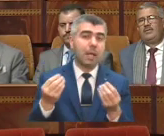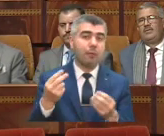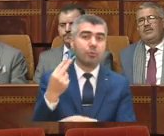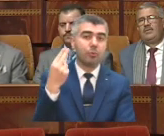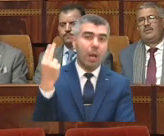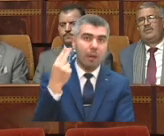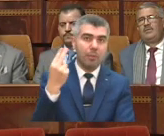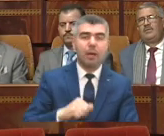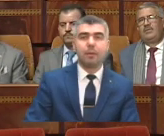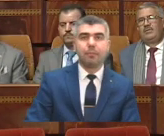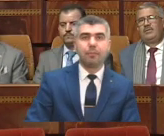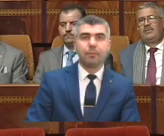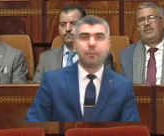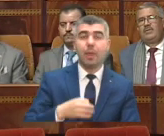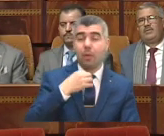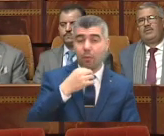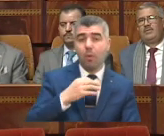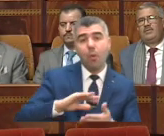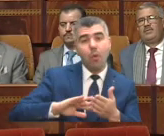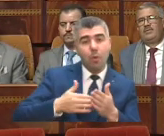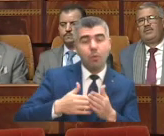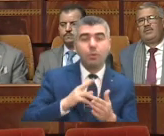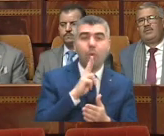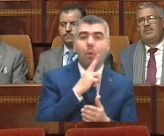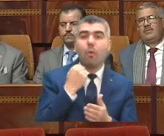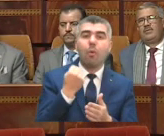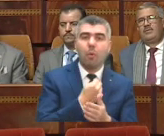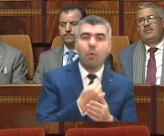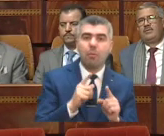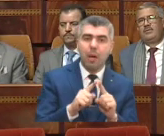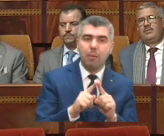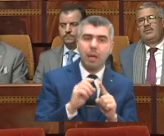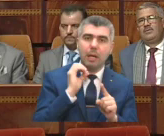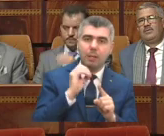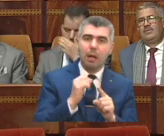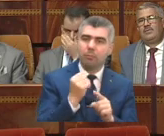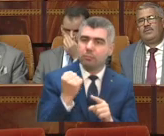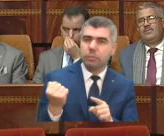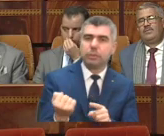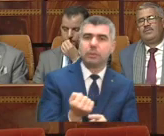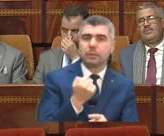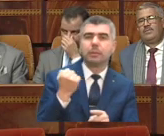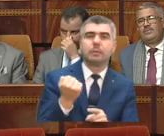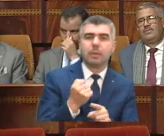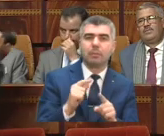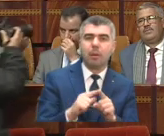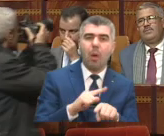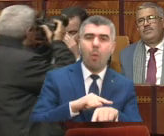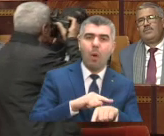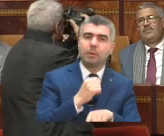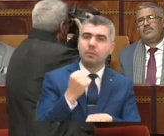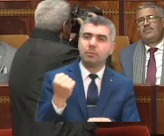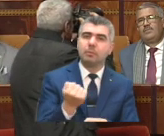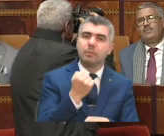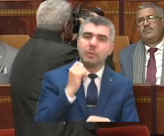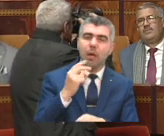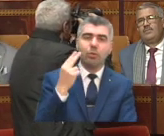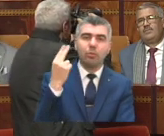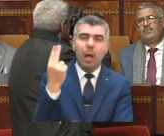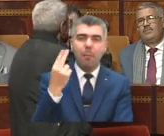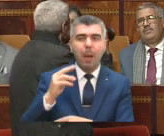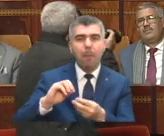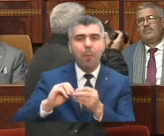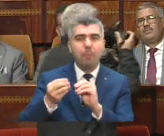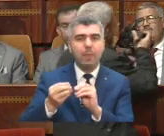فريقنا نعلق الآمال على حكومتكم لمحاربة الهدر الزمني الجامعي برقمنة هذا القطاع، رغم المشاكل الكثيرة اللي